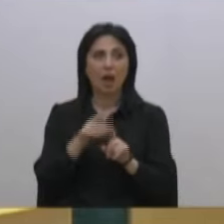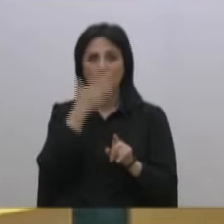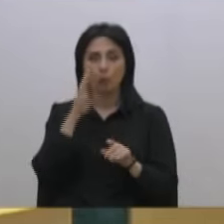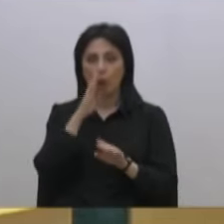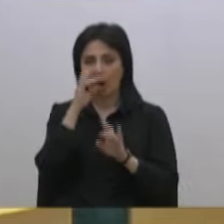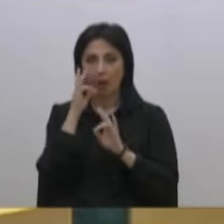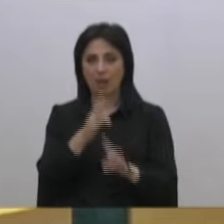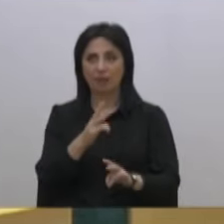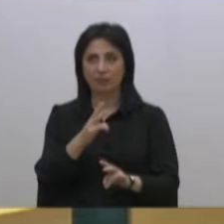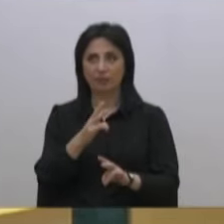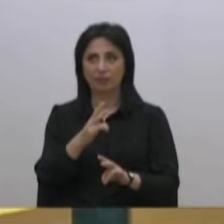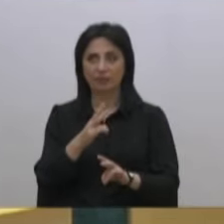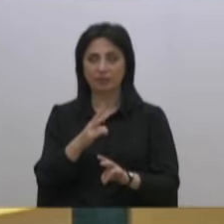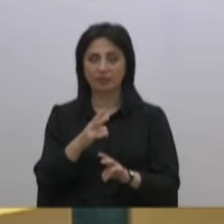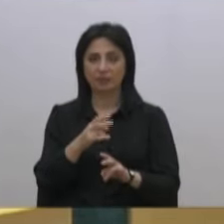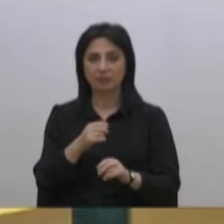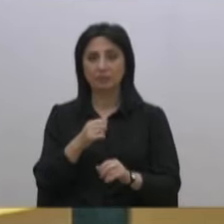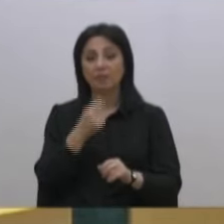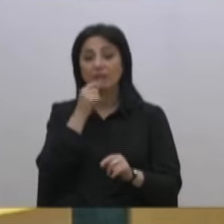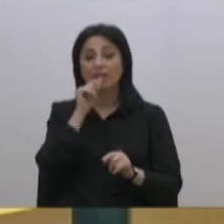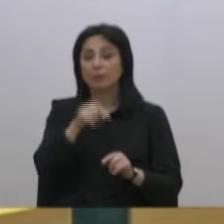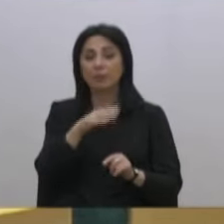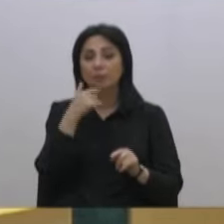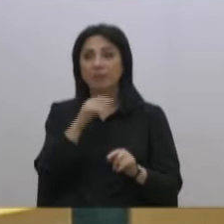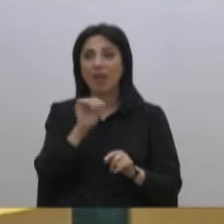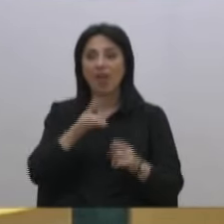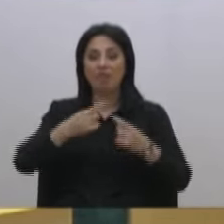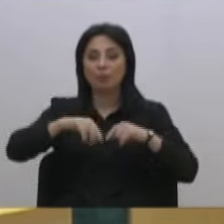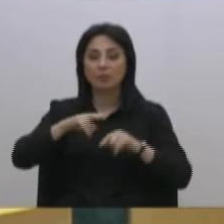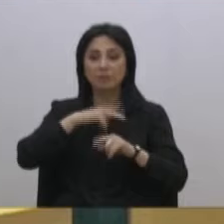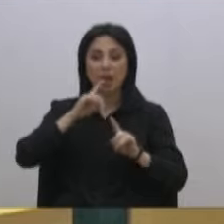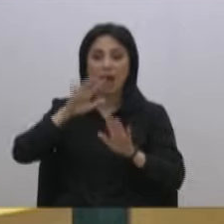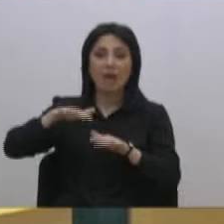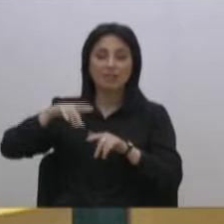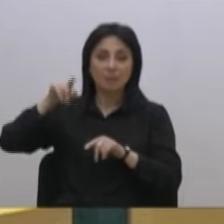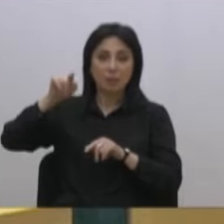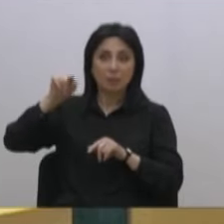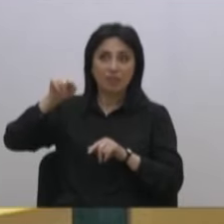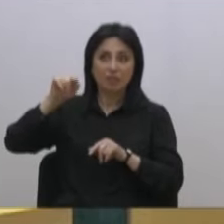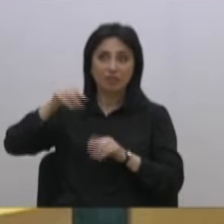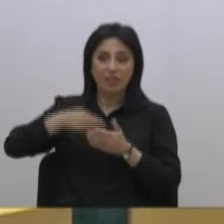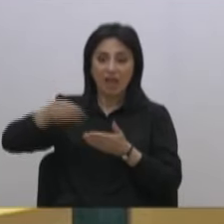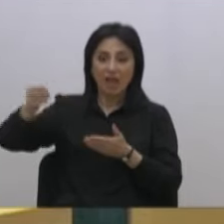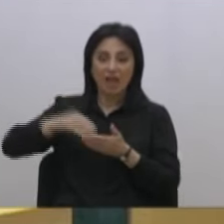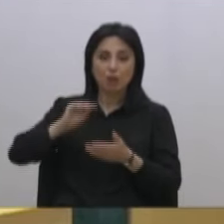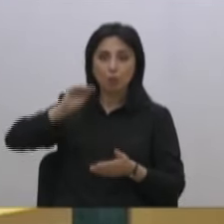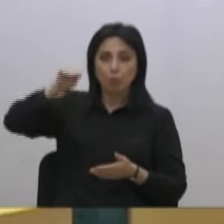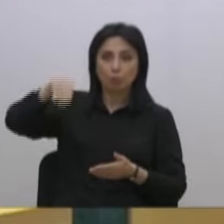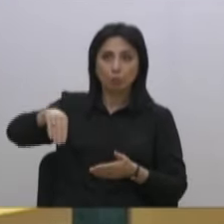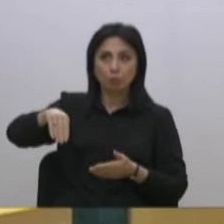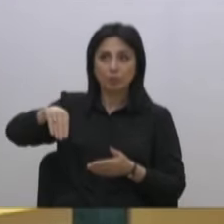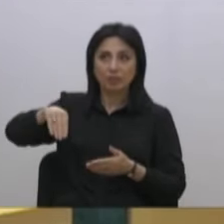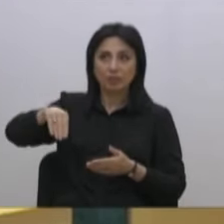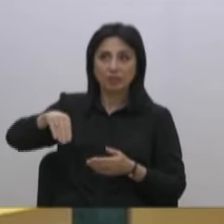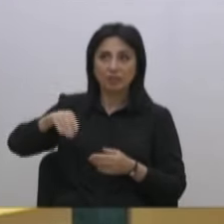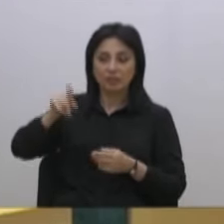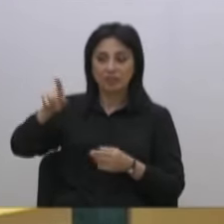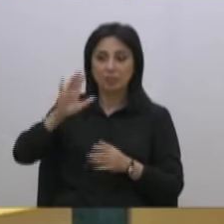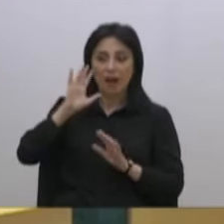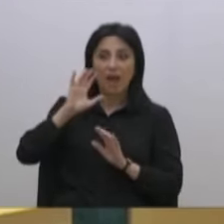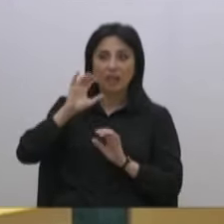ღალატზე დაცდენილი, რომ ევროსაბჭოს საპარლამენტო ასამბლეის რეზოლუციაში მათი ინიციირებითა